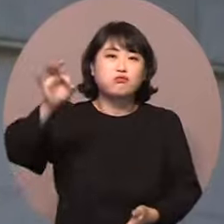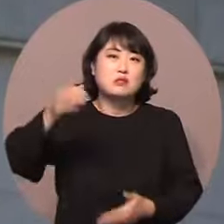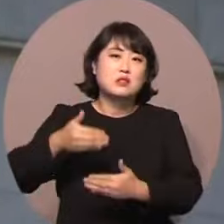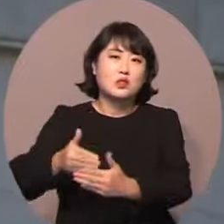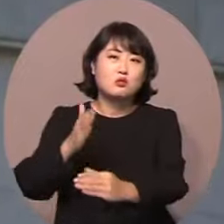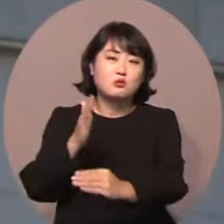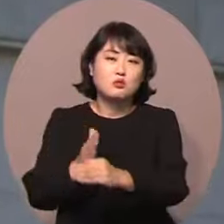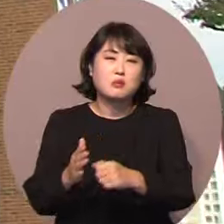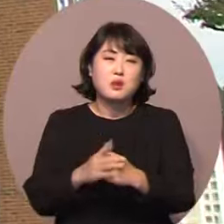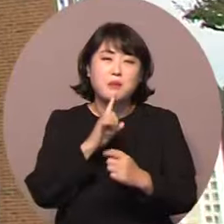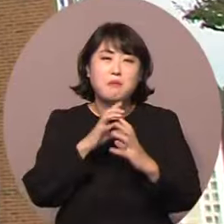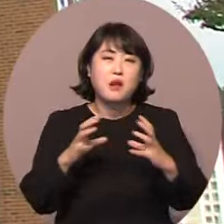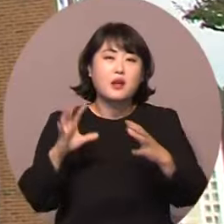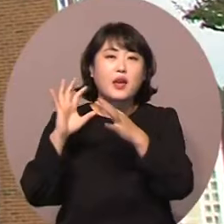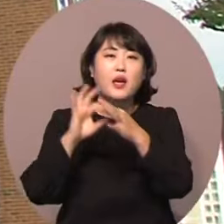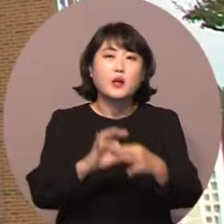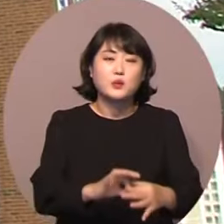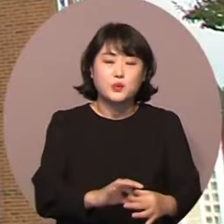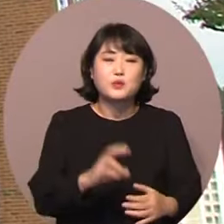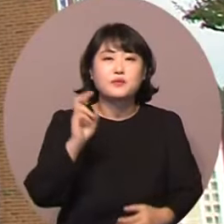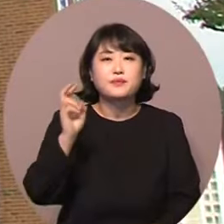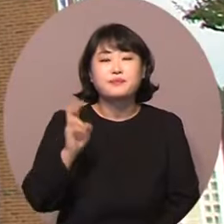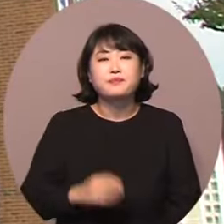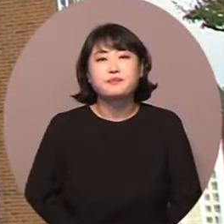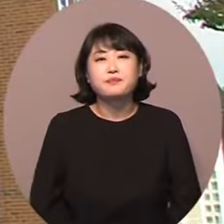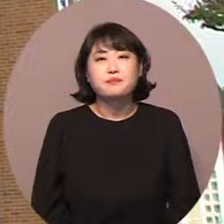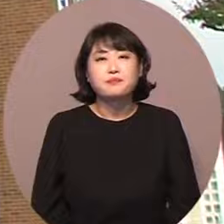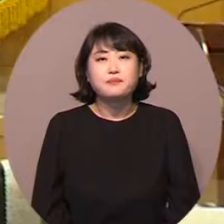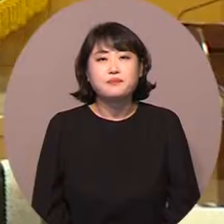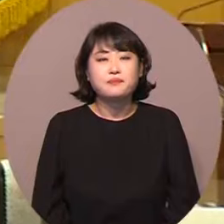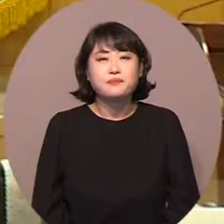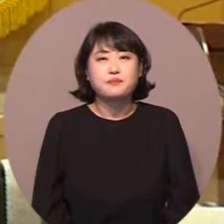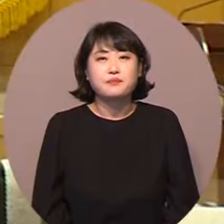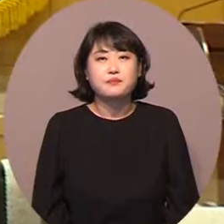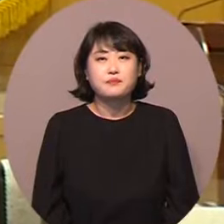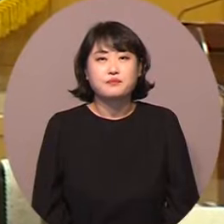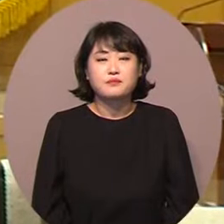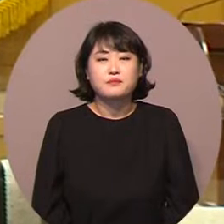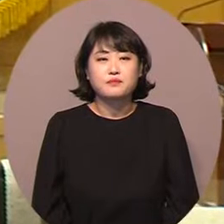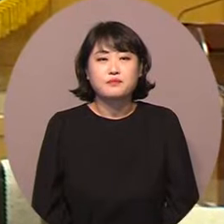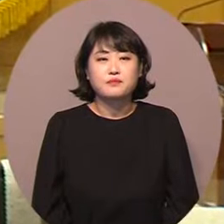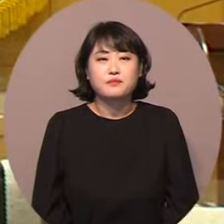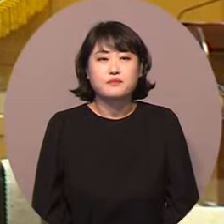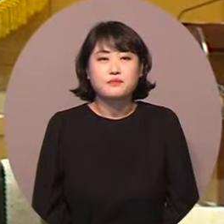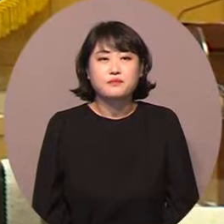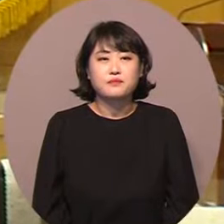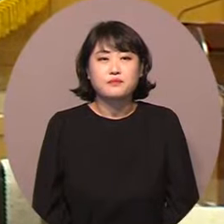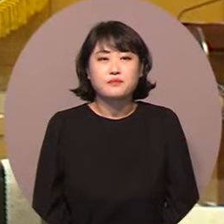있어 논란은 당분간 계속될 것으로 보입니다 MBC 뉴스 지입니다 니다